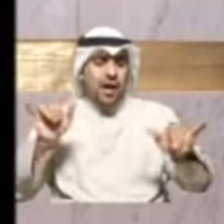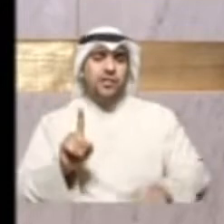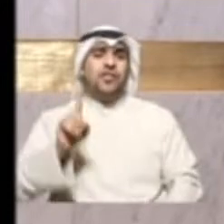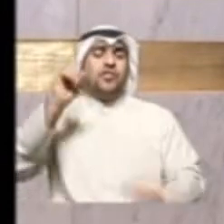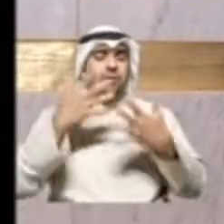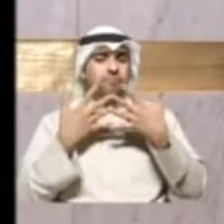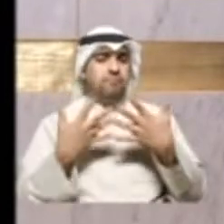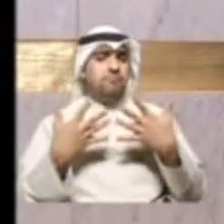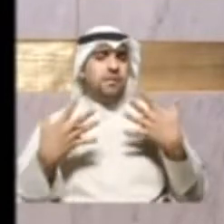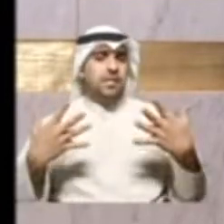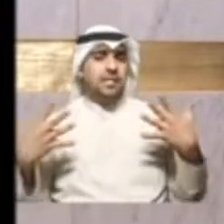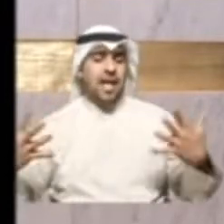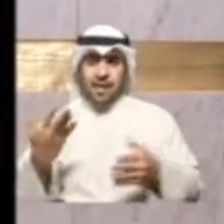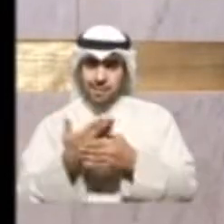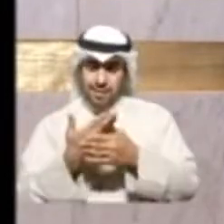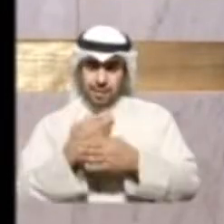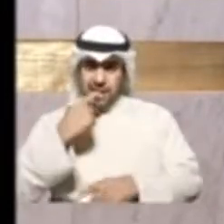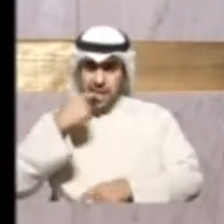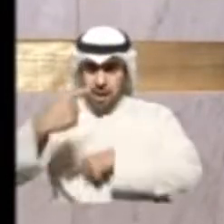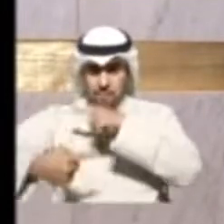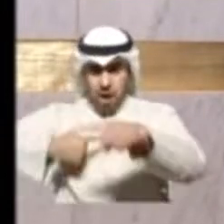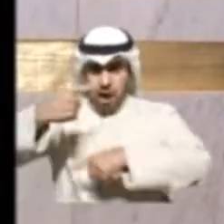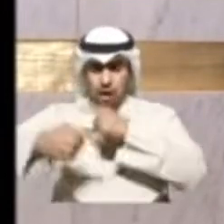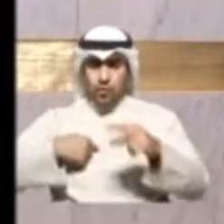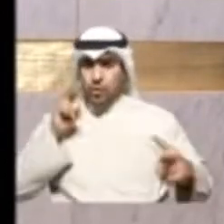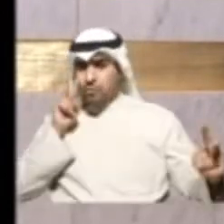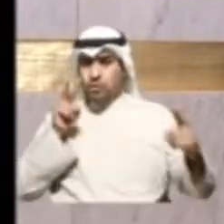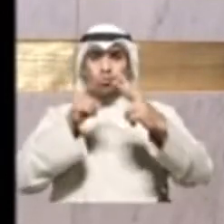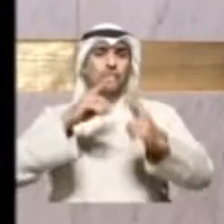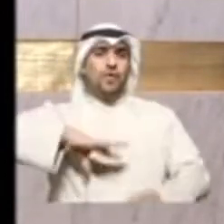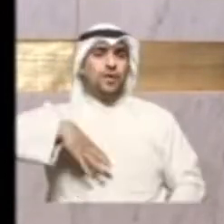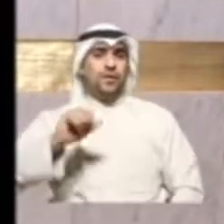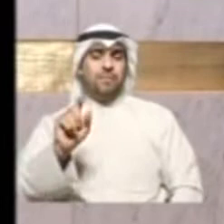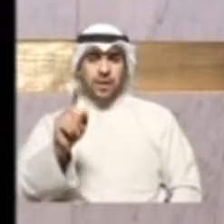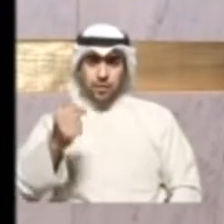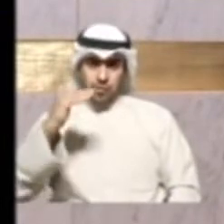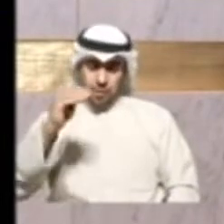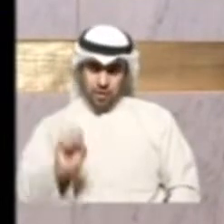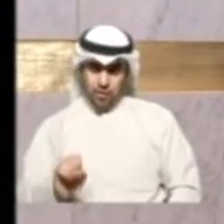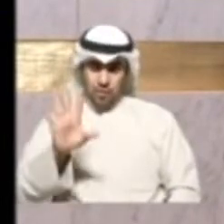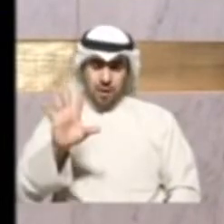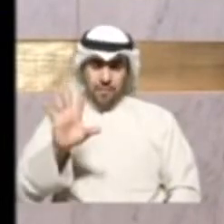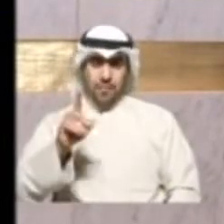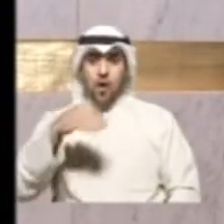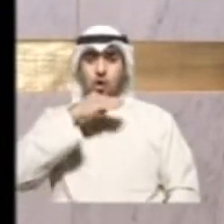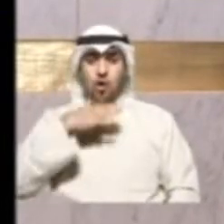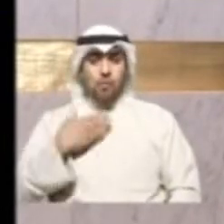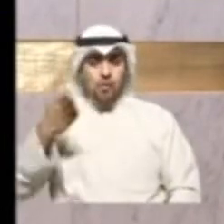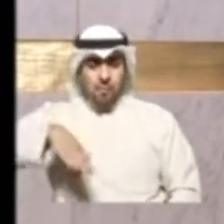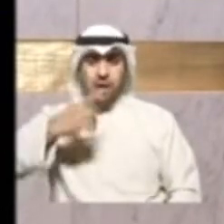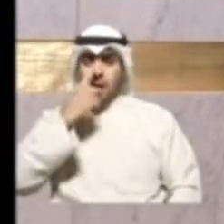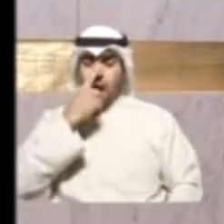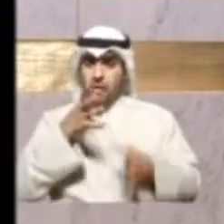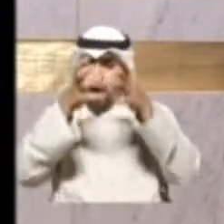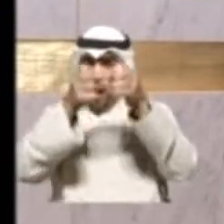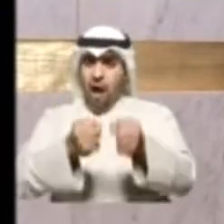حضرة صاحب السمو بشكل سنوي، ونخدم وطننا مثل ما آبائنا دفعوا دمهم وروحهم لخدمة هذا الوطن والدفاع عن هذا